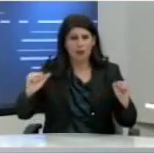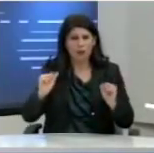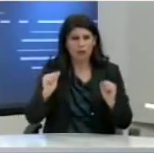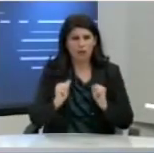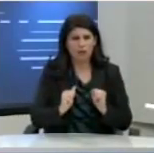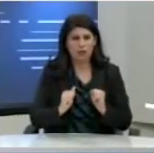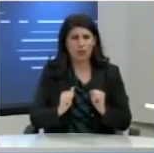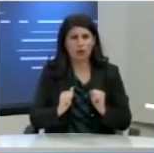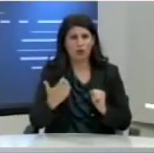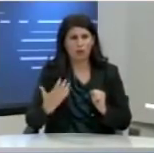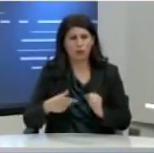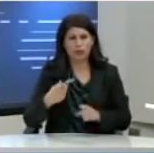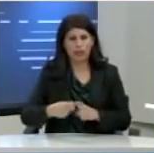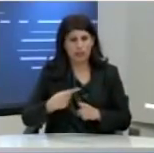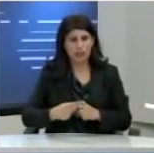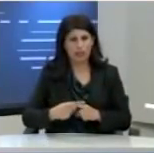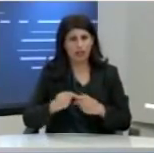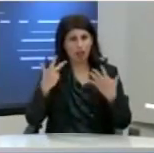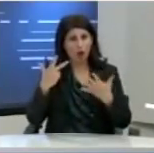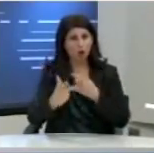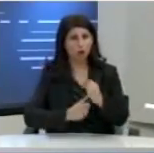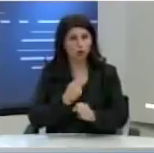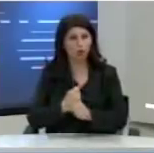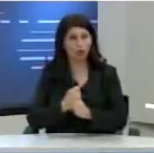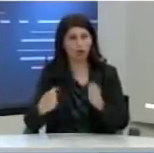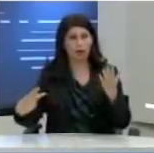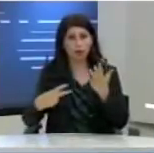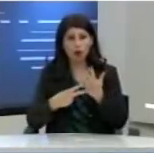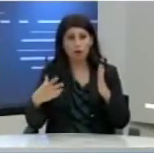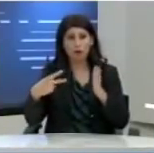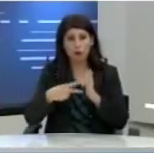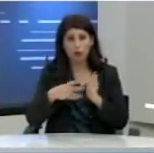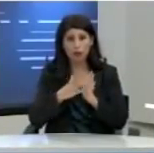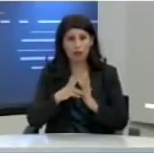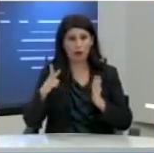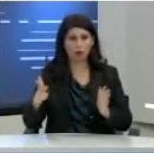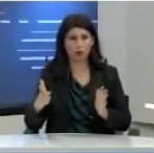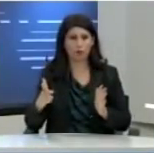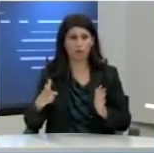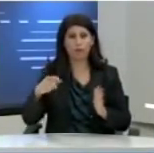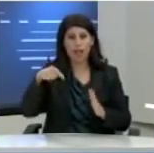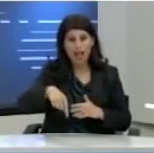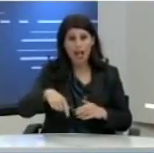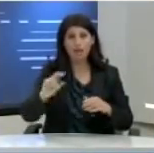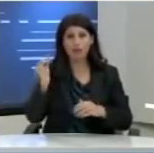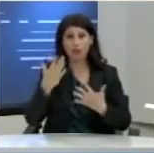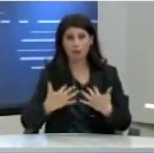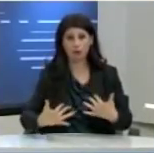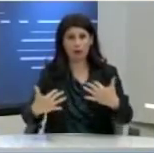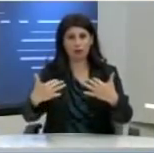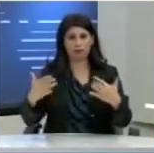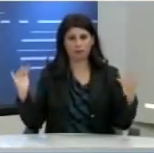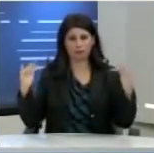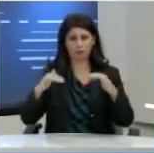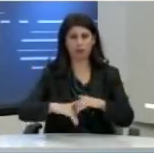που ήταν για 8 ολόκληρα χρόνια από τα μνημόνια. Από τον Αύγουστο του 2018 αυτή η Βουλή συνέρχεται